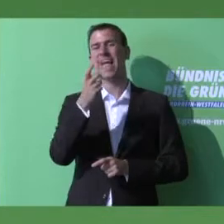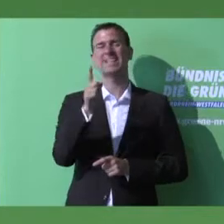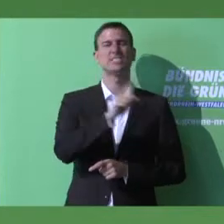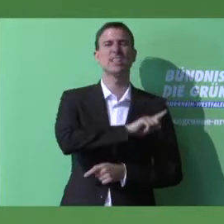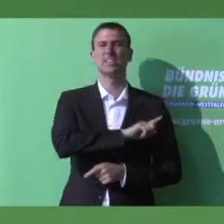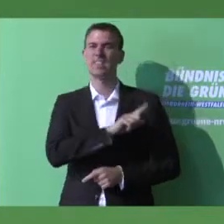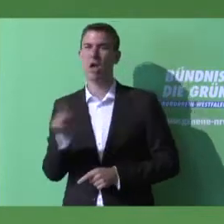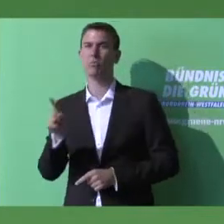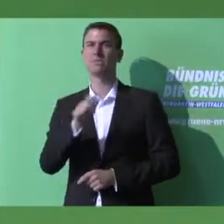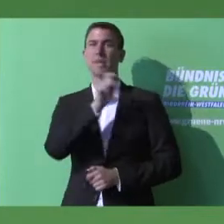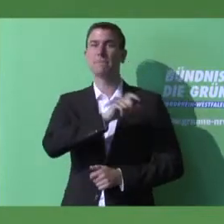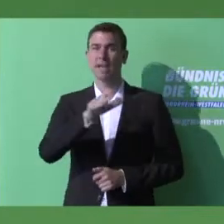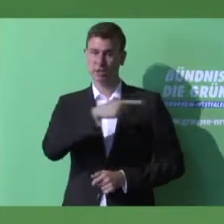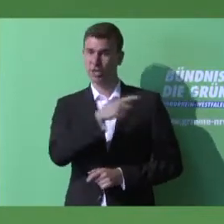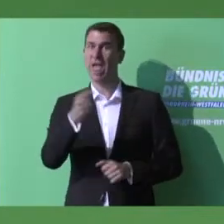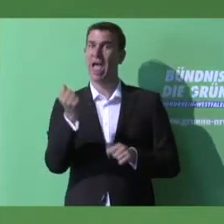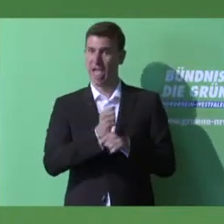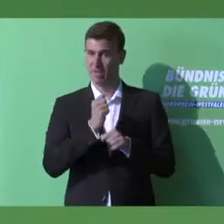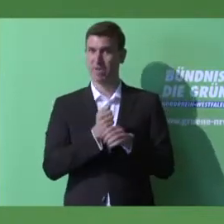130.000 Menschen arbeiten,